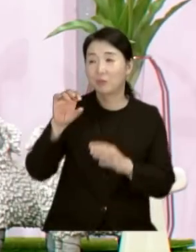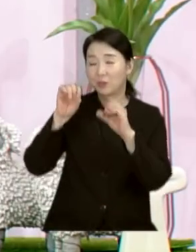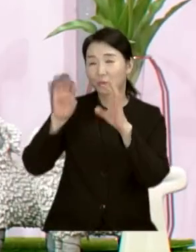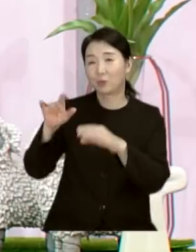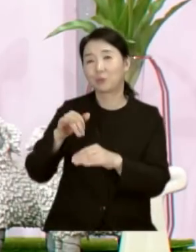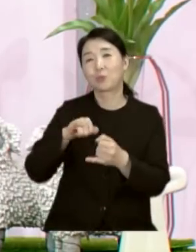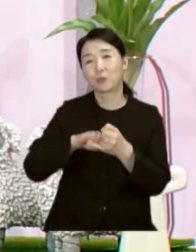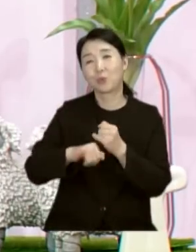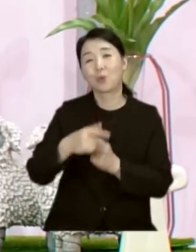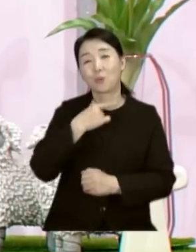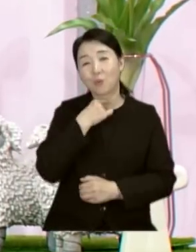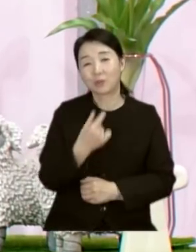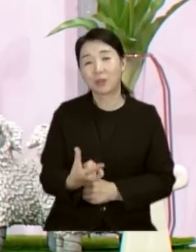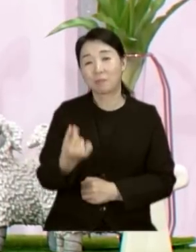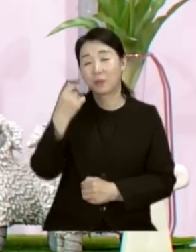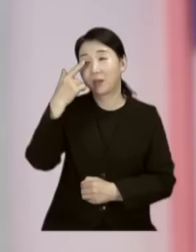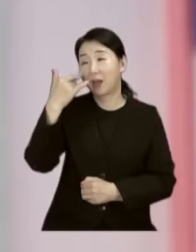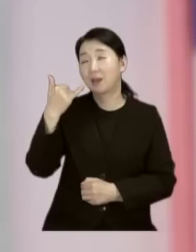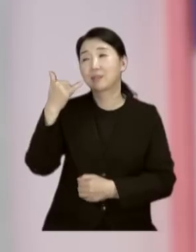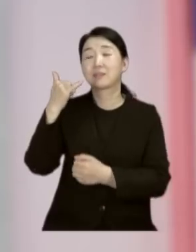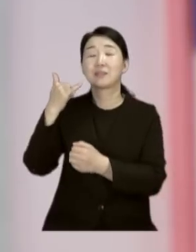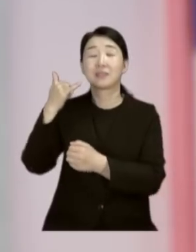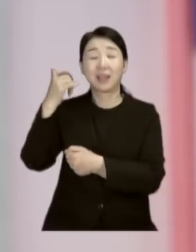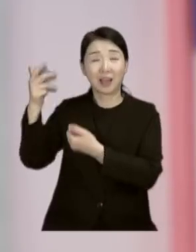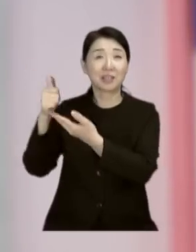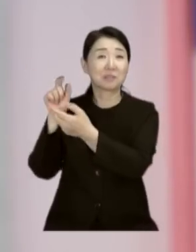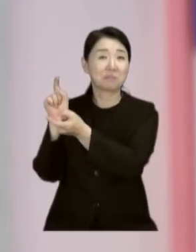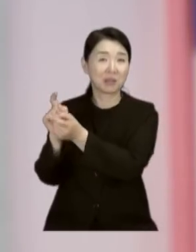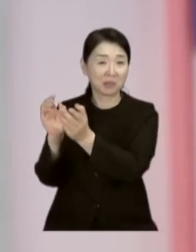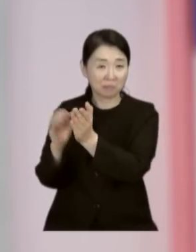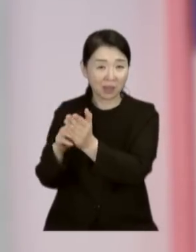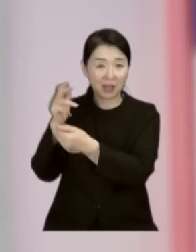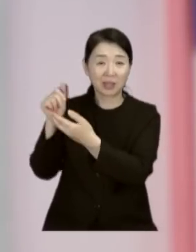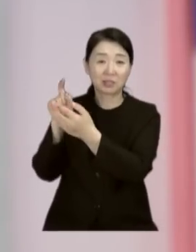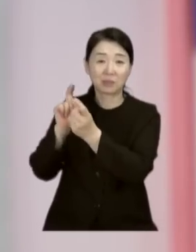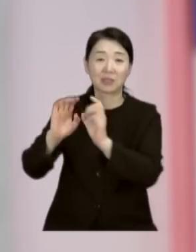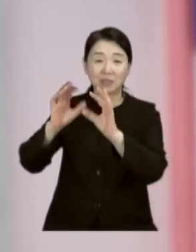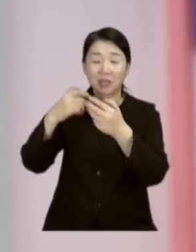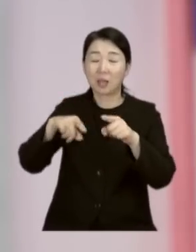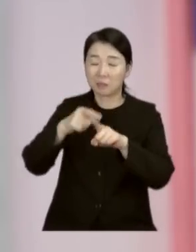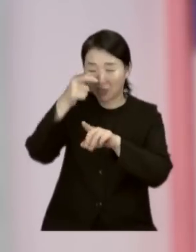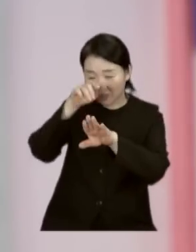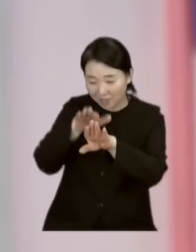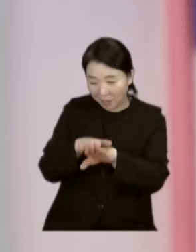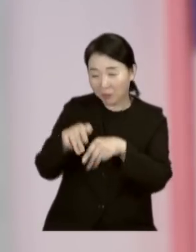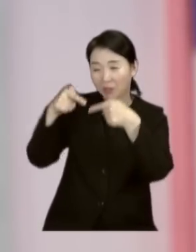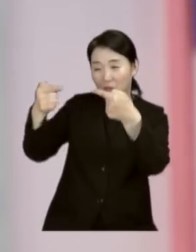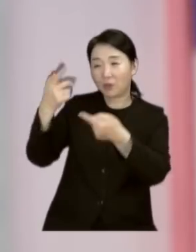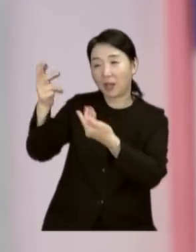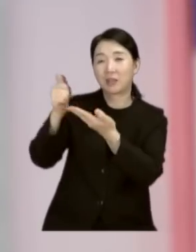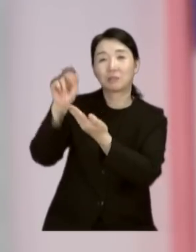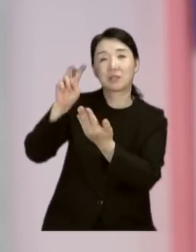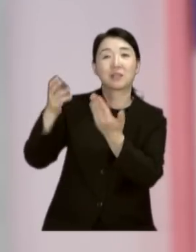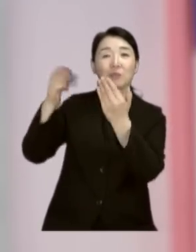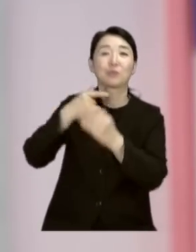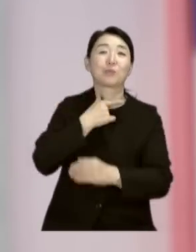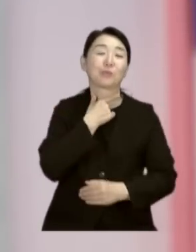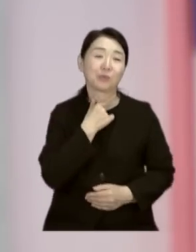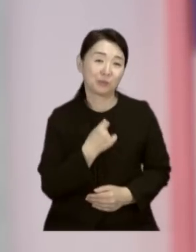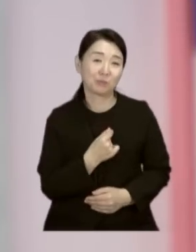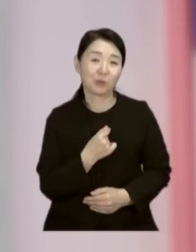할 것이지만 그래도 하루속히 빨리 만나서 이 하나님 만난 세상에서 같이 예배드리고 하나님을